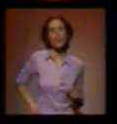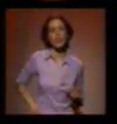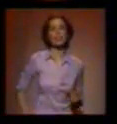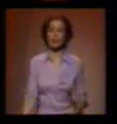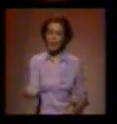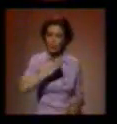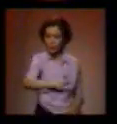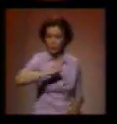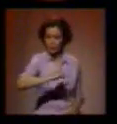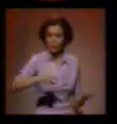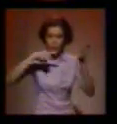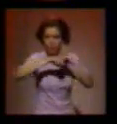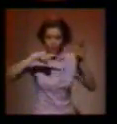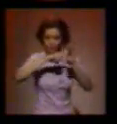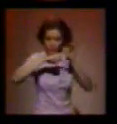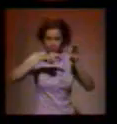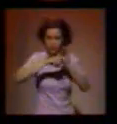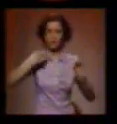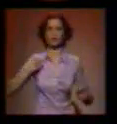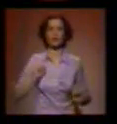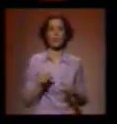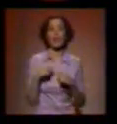à travers des activités non traditionnelles.